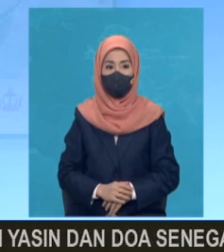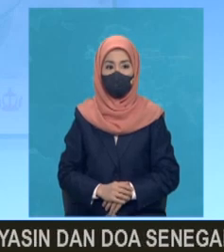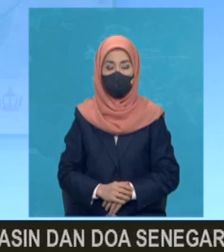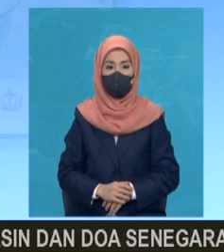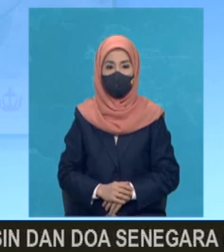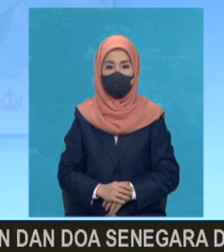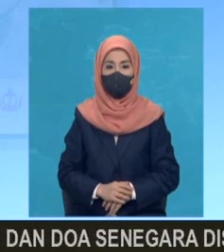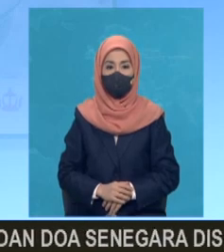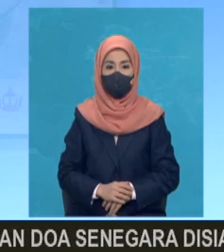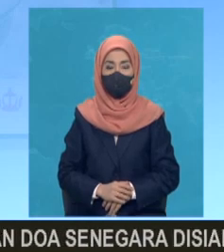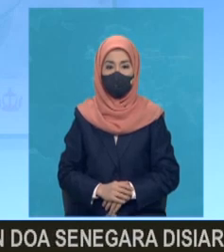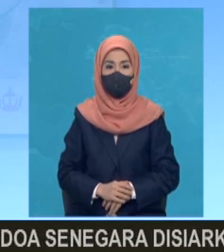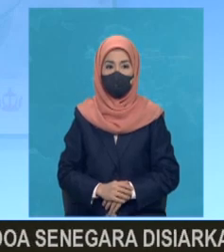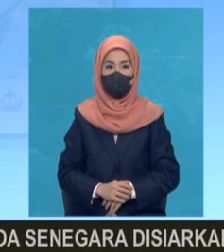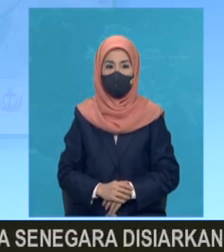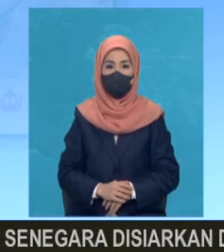KYT